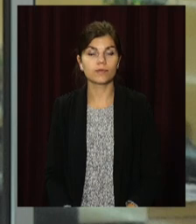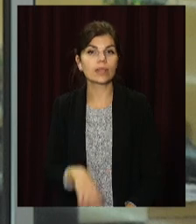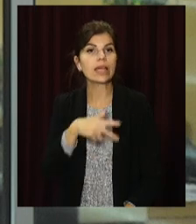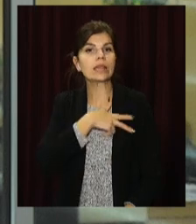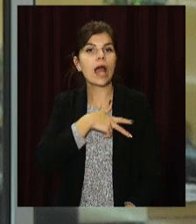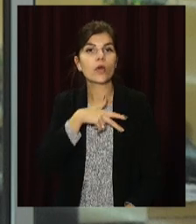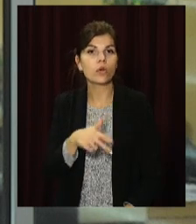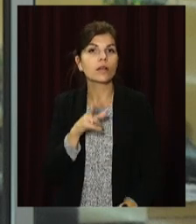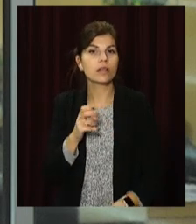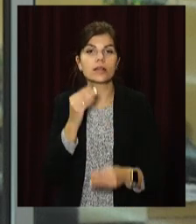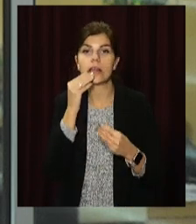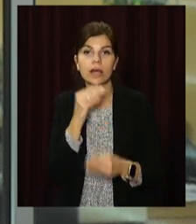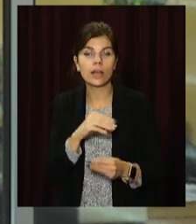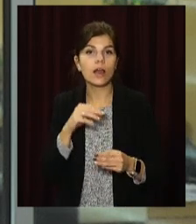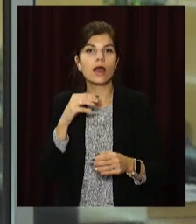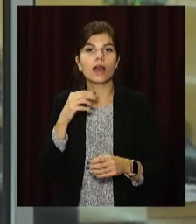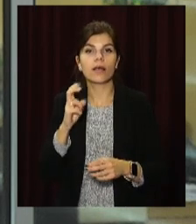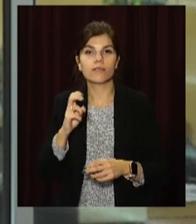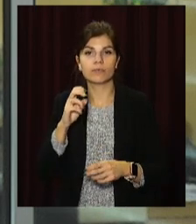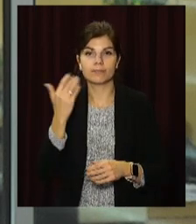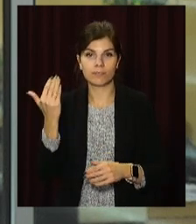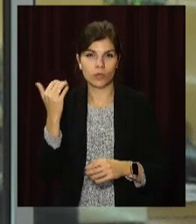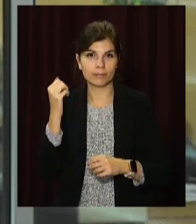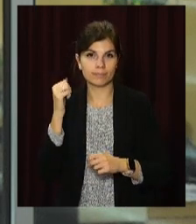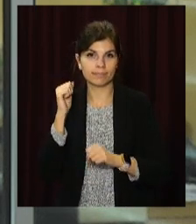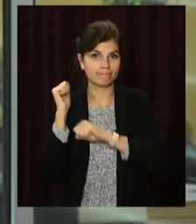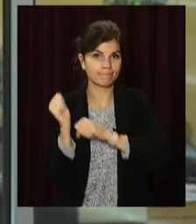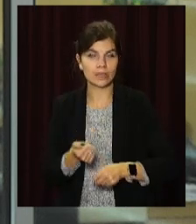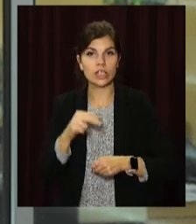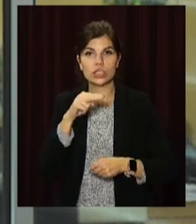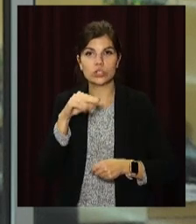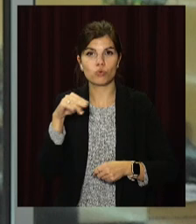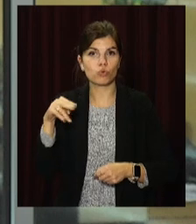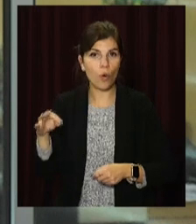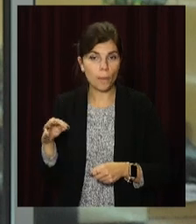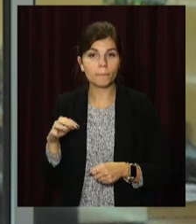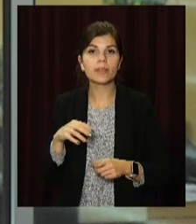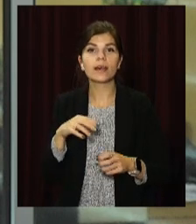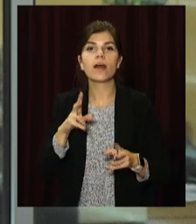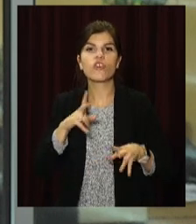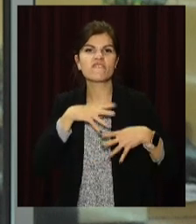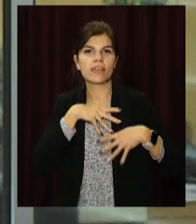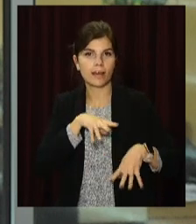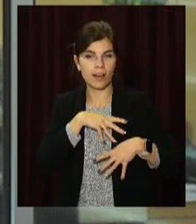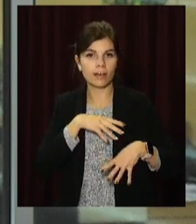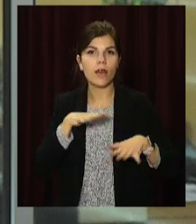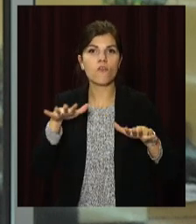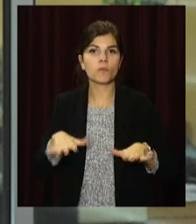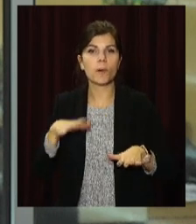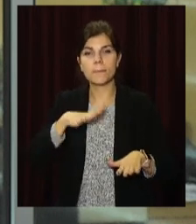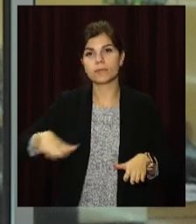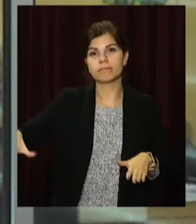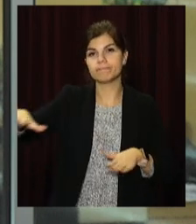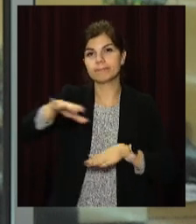Нагорода найкращому. Міжнародний день дзюдо у місті відзначили героїв чемпіонату світу з дзюдо серед ветеранів, який відбувся у Португалії.